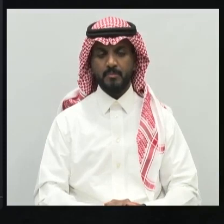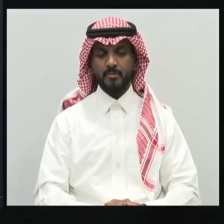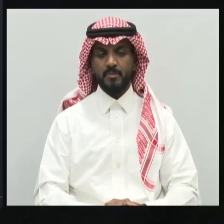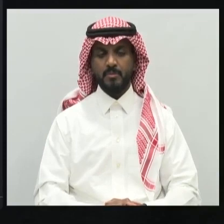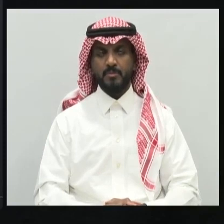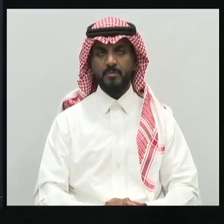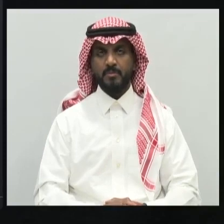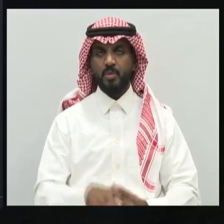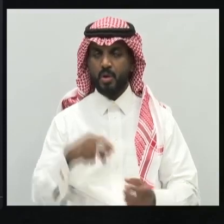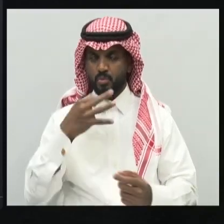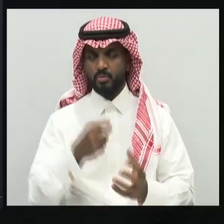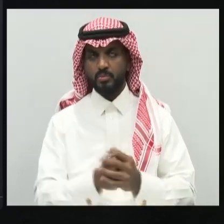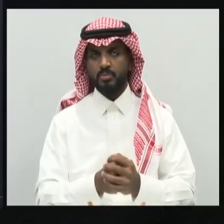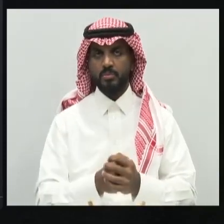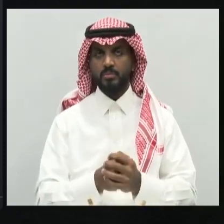اقراوا